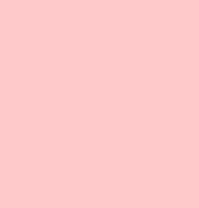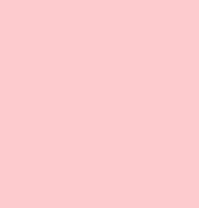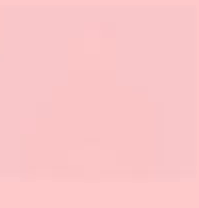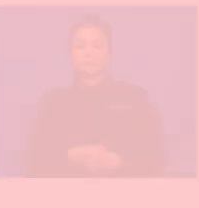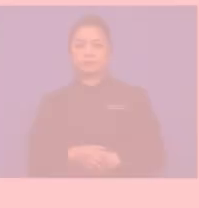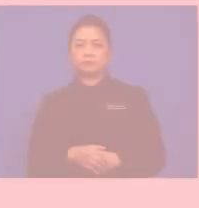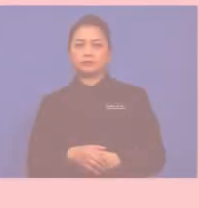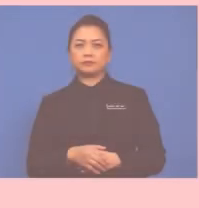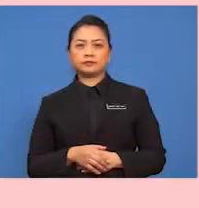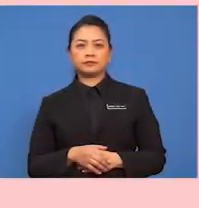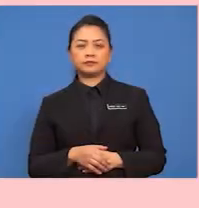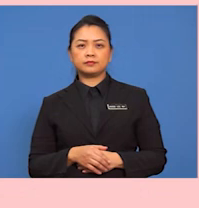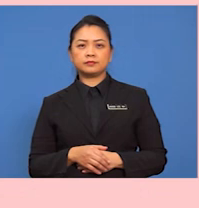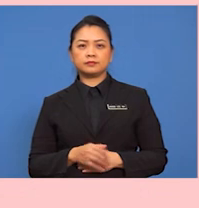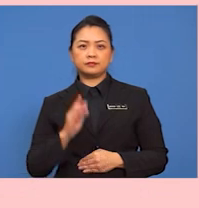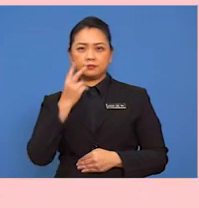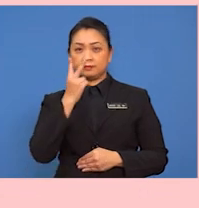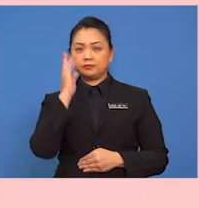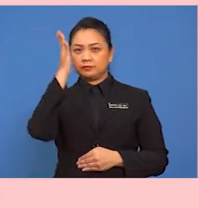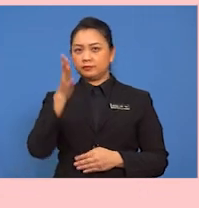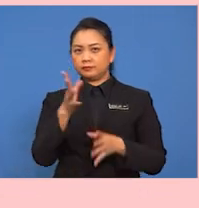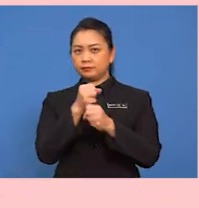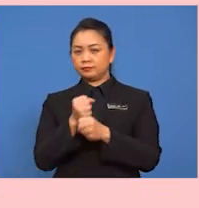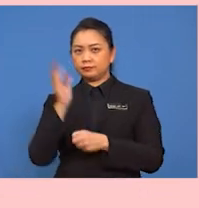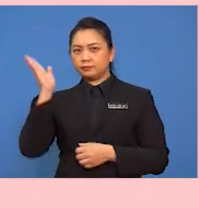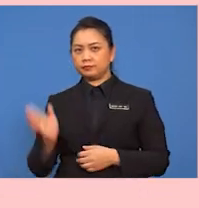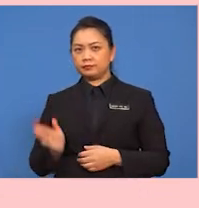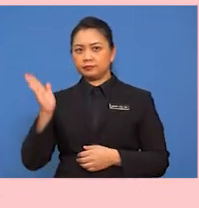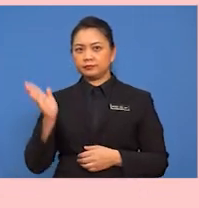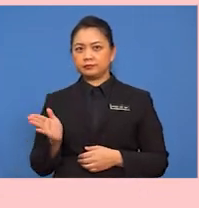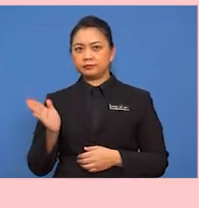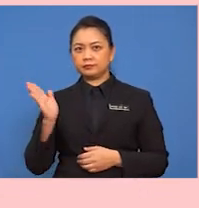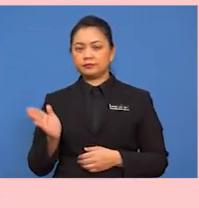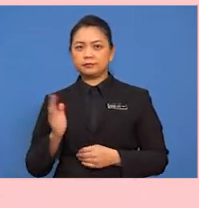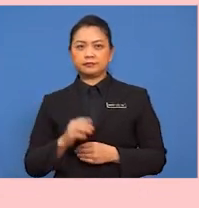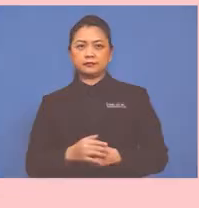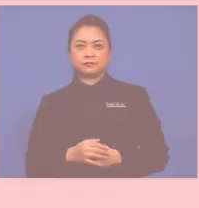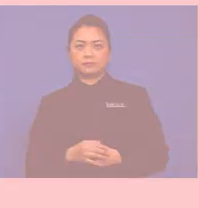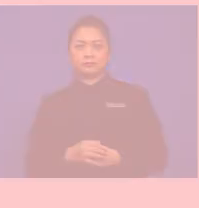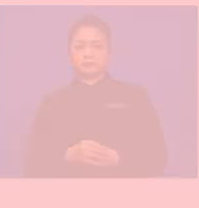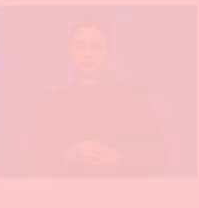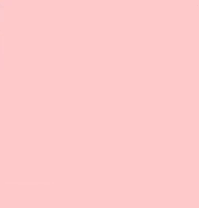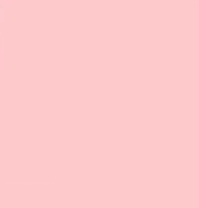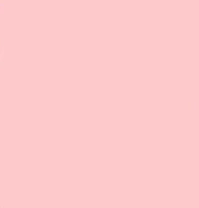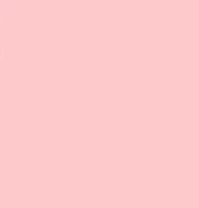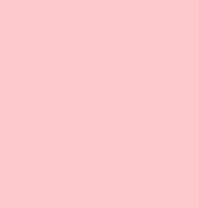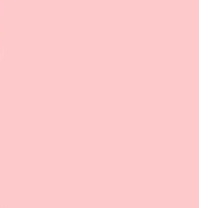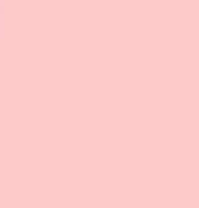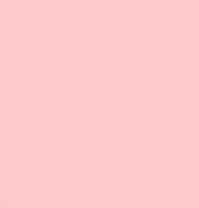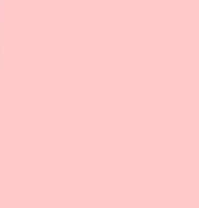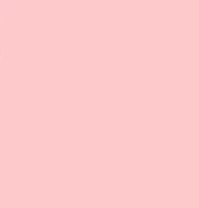Satu per dua kurungan baris pertama sembilan tolak lima